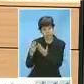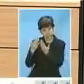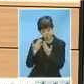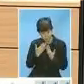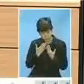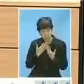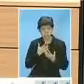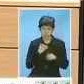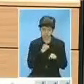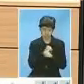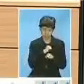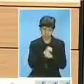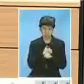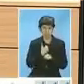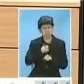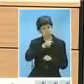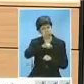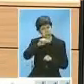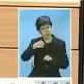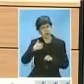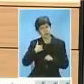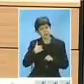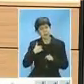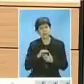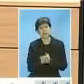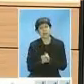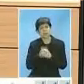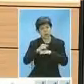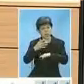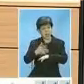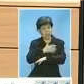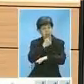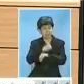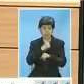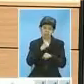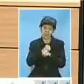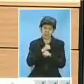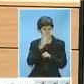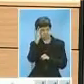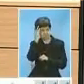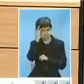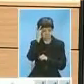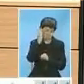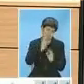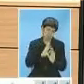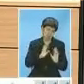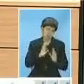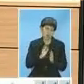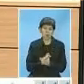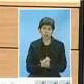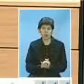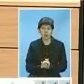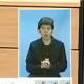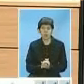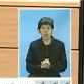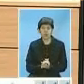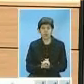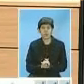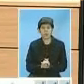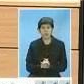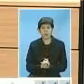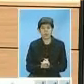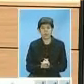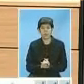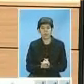ให้เพราะว่าบางคดีการเมืองเนี่ยคนทำเขาก็ไม่ค่อยกล้าทำนะครับ